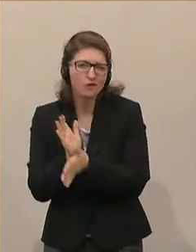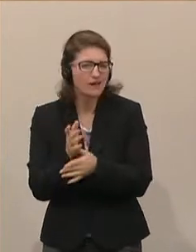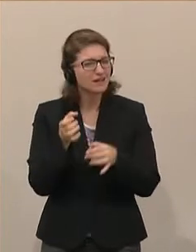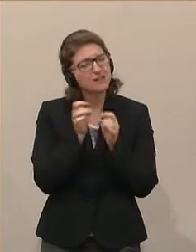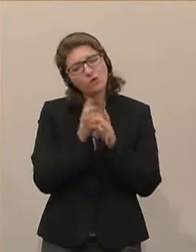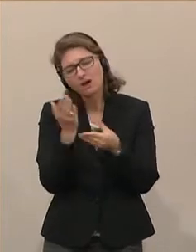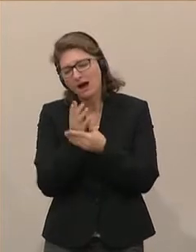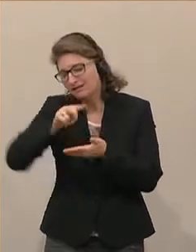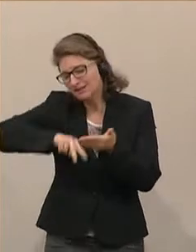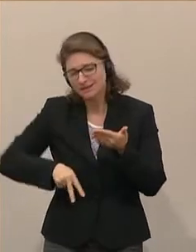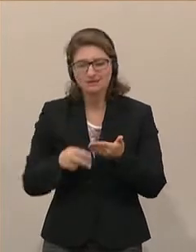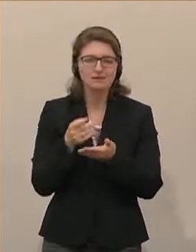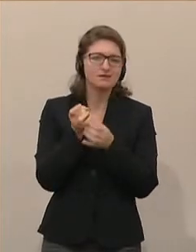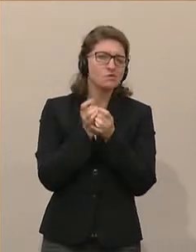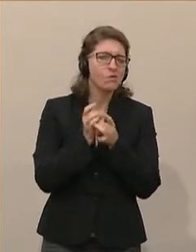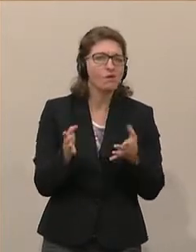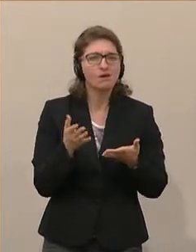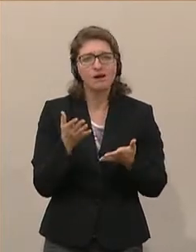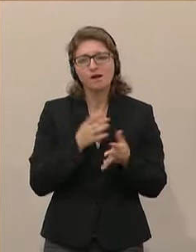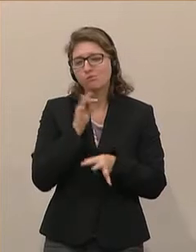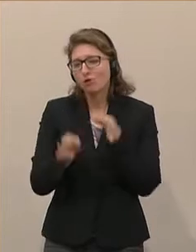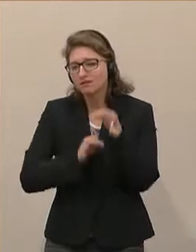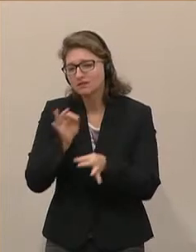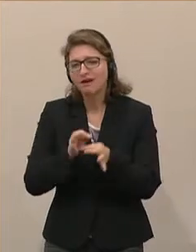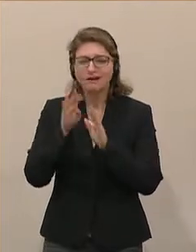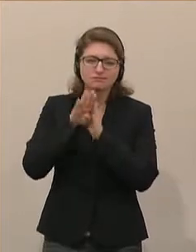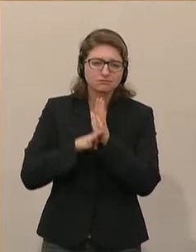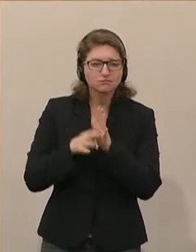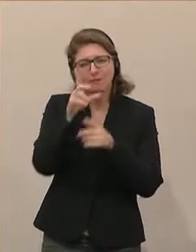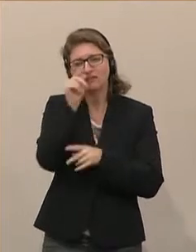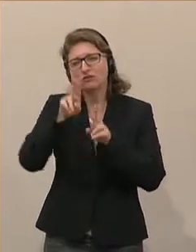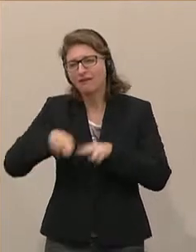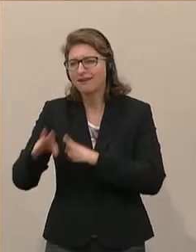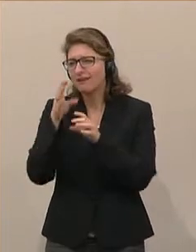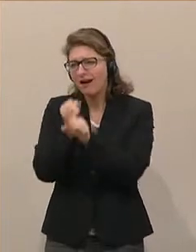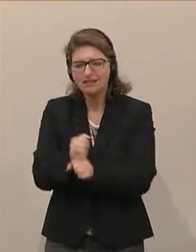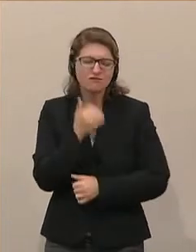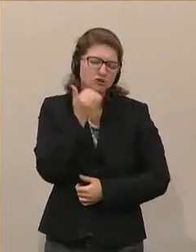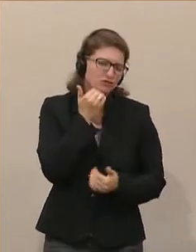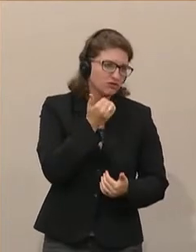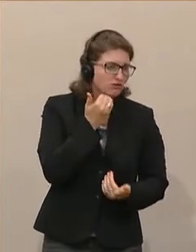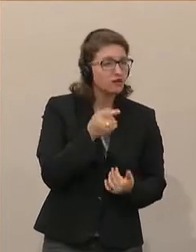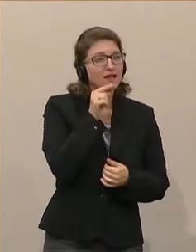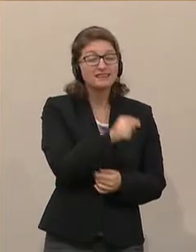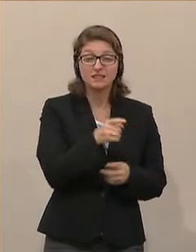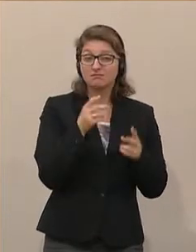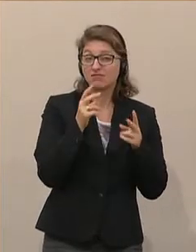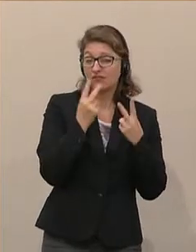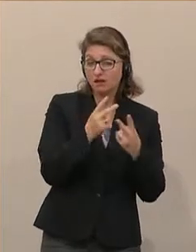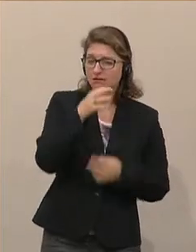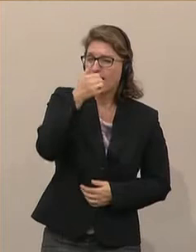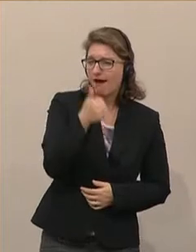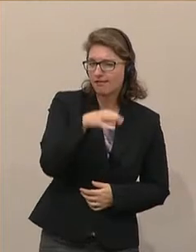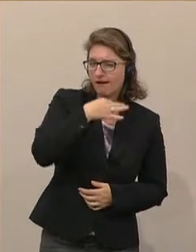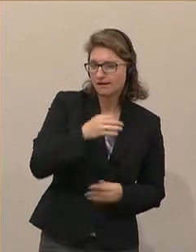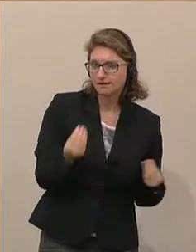der Akten, ohne Einhaltungen von Prozessual- und Menschenrechten. Das ist Ihnen alles wurscht. Ihnen geht es genau um eine einzige Sache.